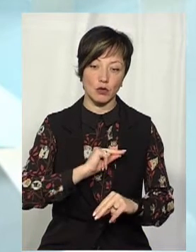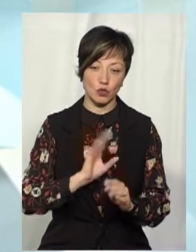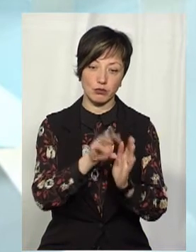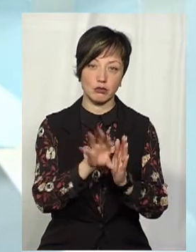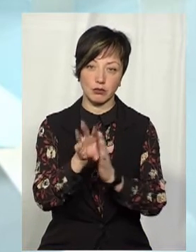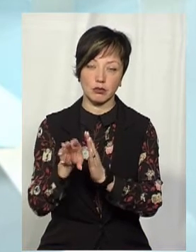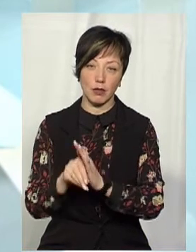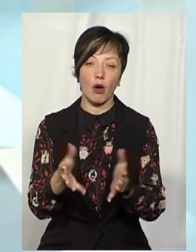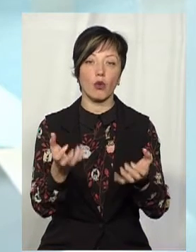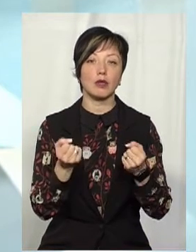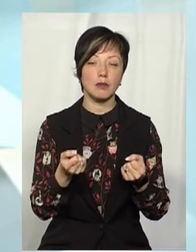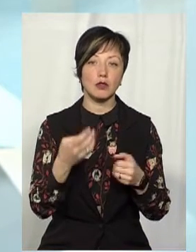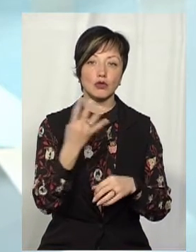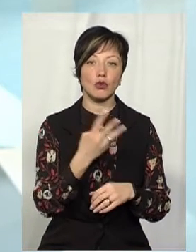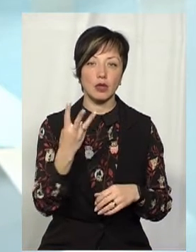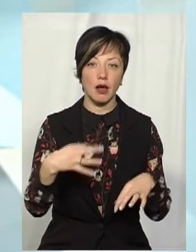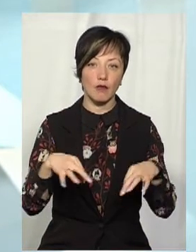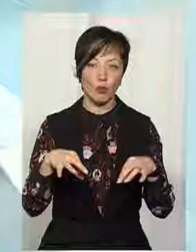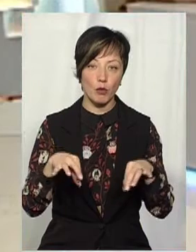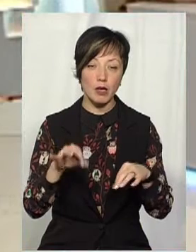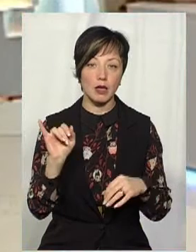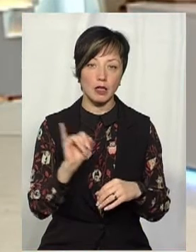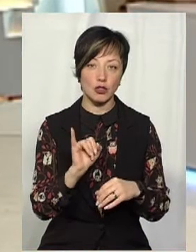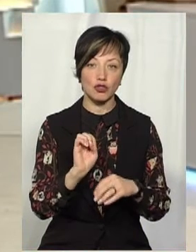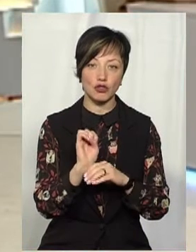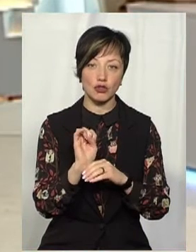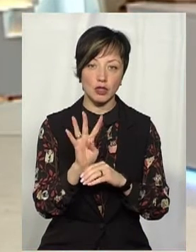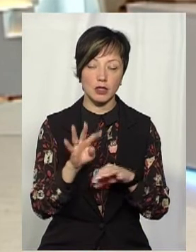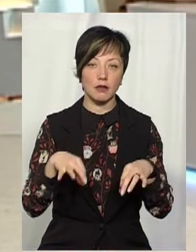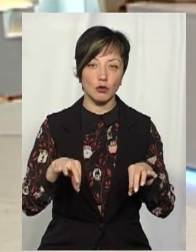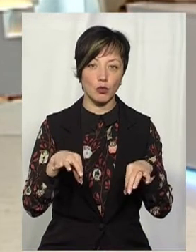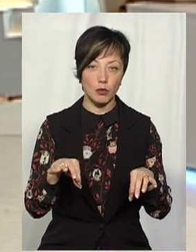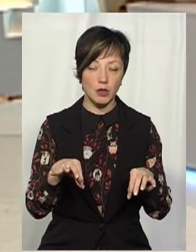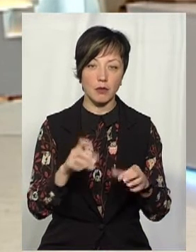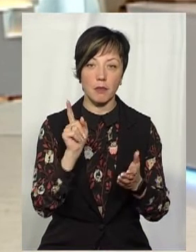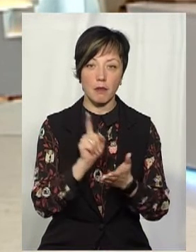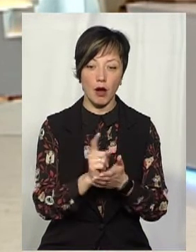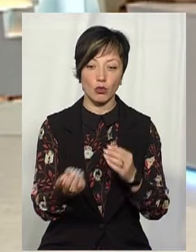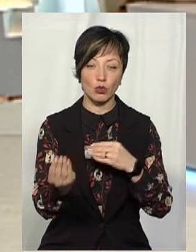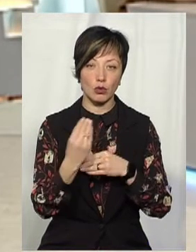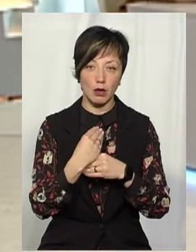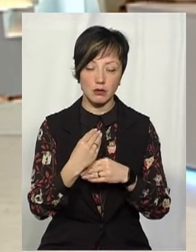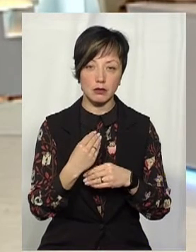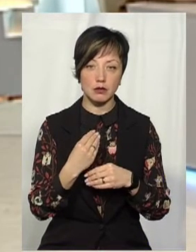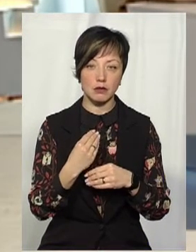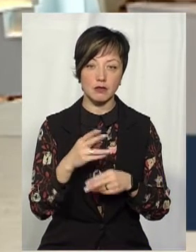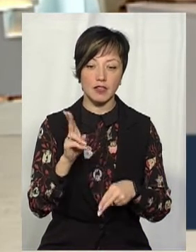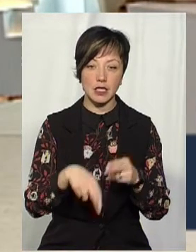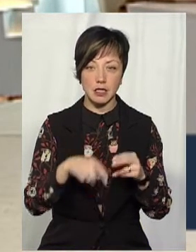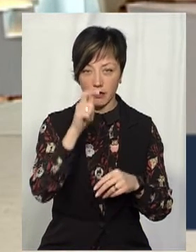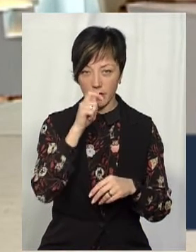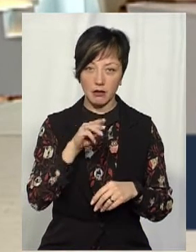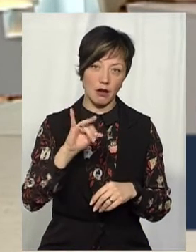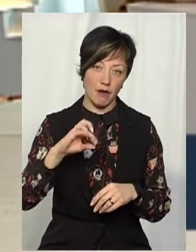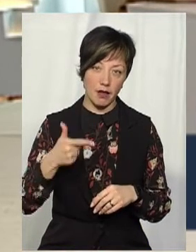працюють в громадах. А отримали ми 43 автомобілі, і 14 автомобілів нам мають додати в кінці